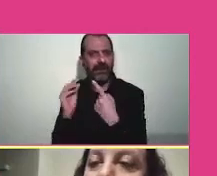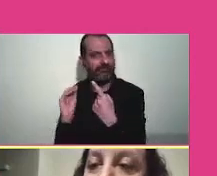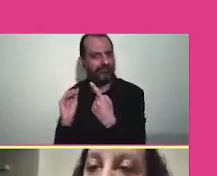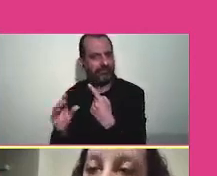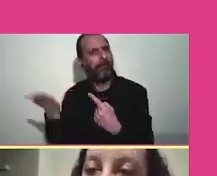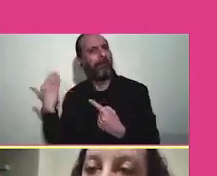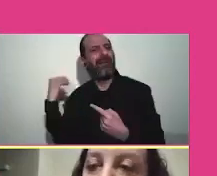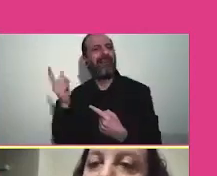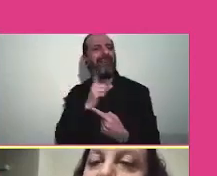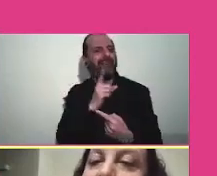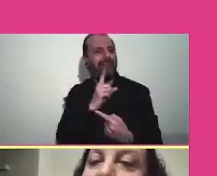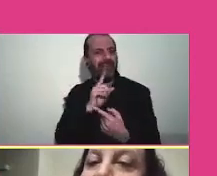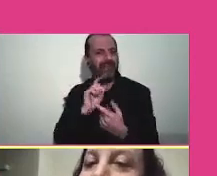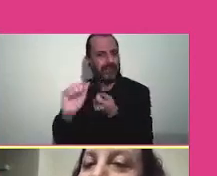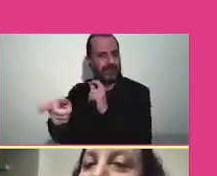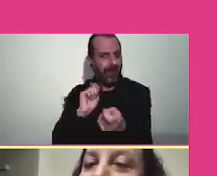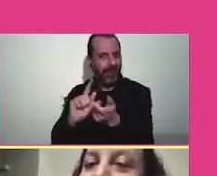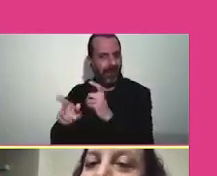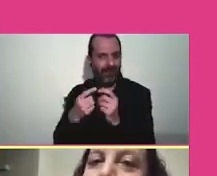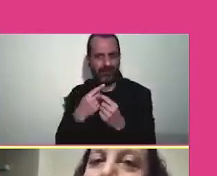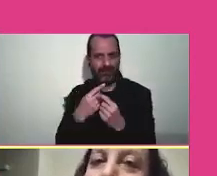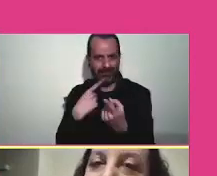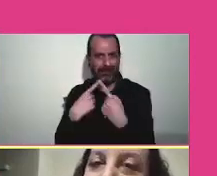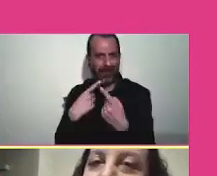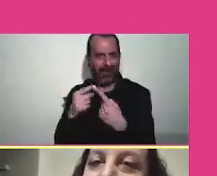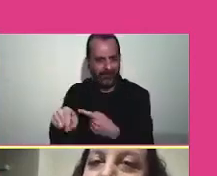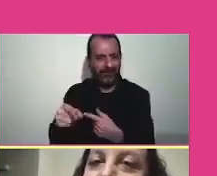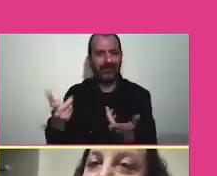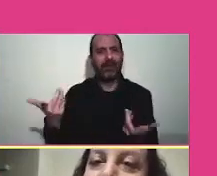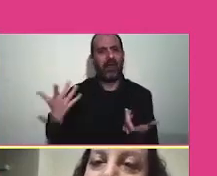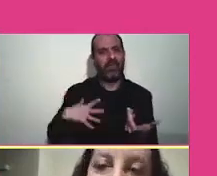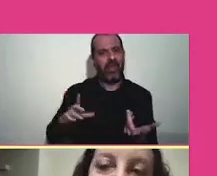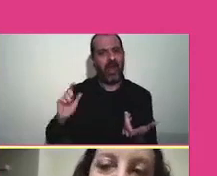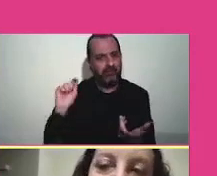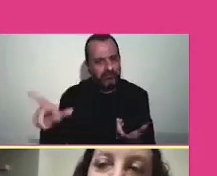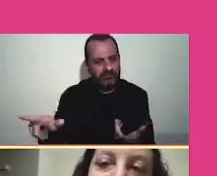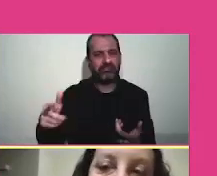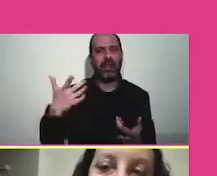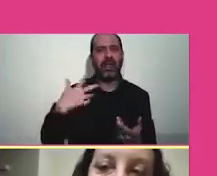κάναμε και πριν, ότι θέλω να παίξω, ανοίχτε μου το μικρόφωνο ή κάτι τέτοιο.